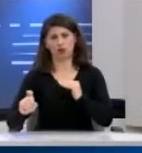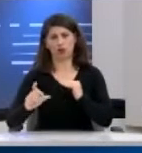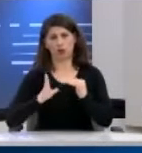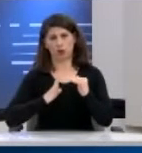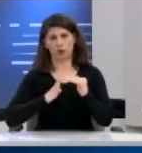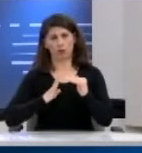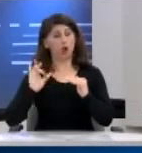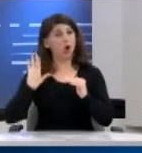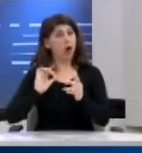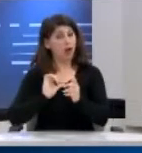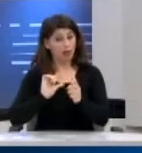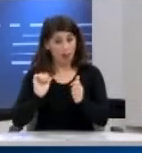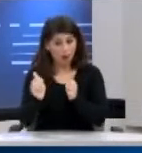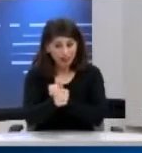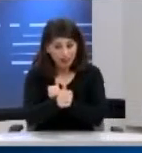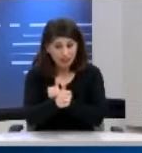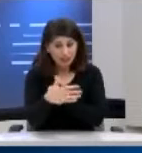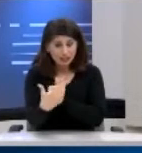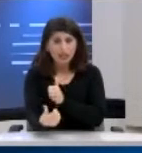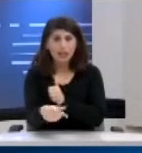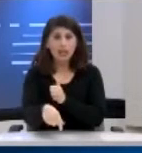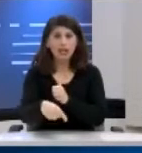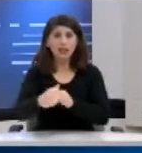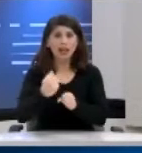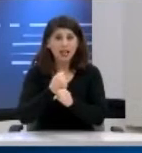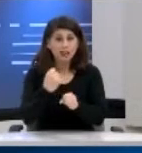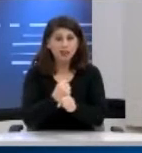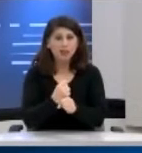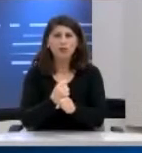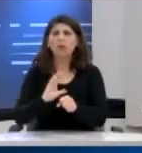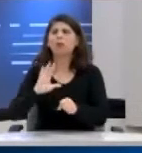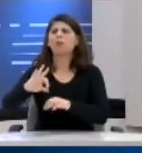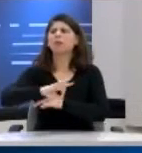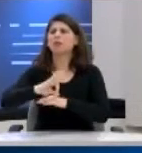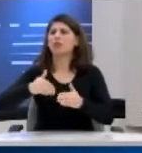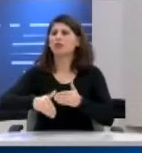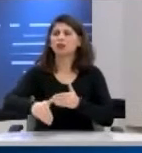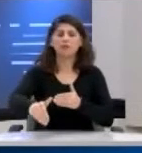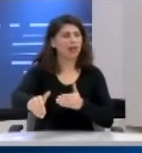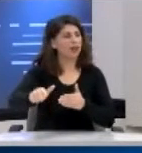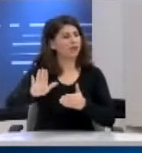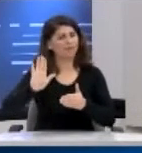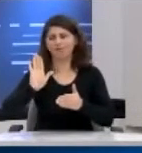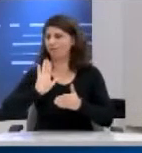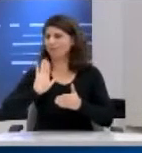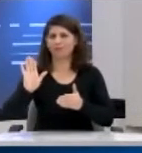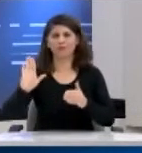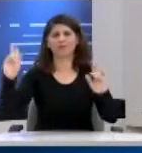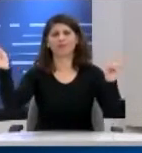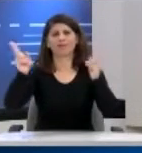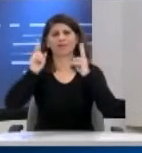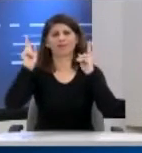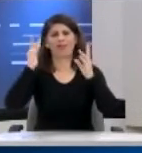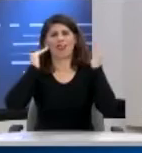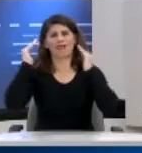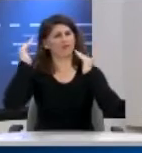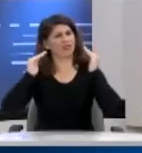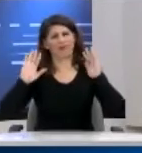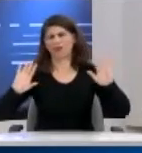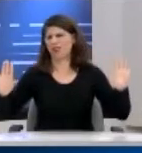την αποκατάσταση αυτού του βασικού όρου, σχεδιασμός, οποιοδήποτε σχεδιασμός του μέλλοντος, είναι ένας έολος και αμφίβολος σχεδιασμός.